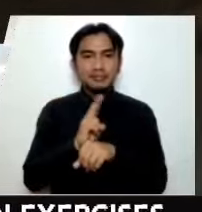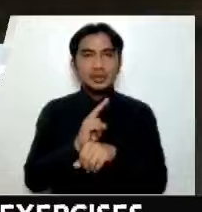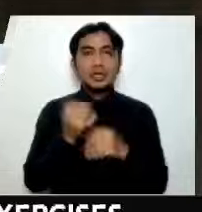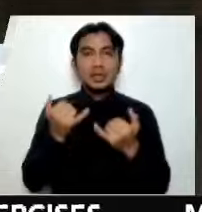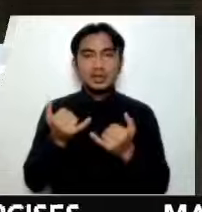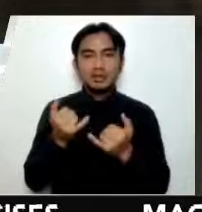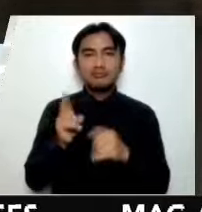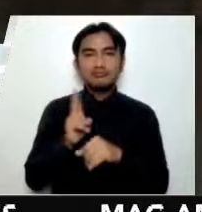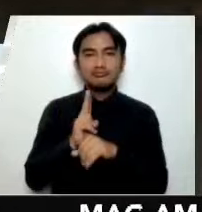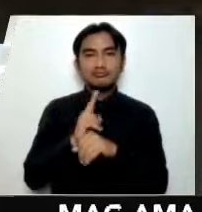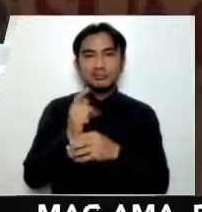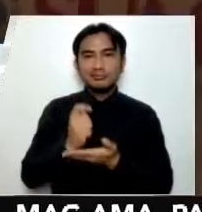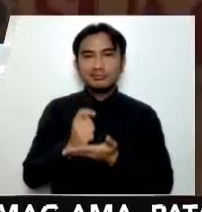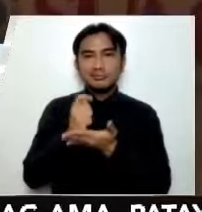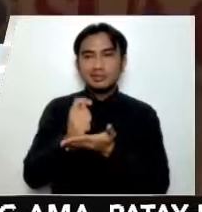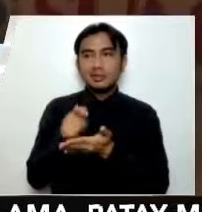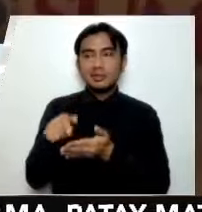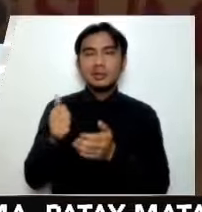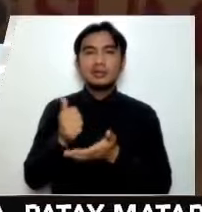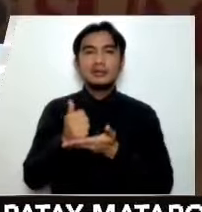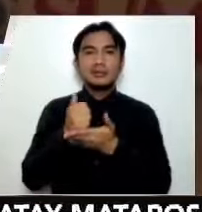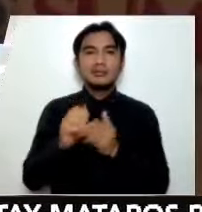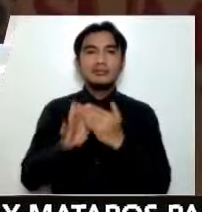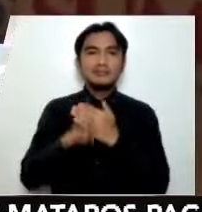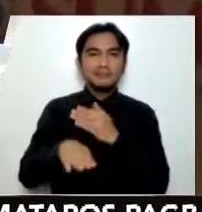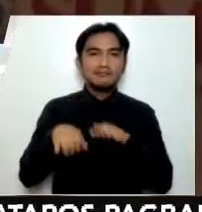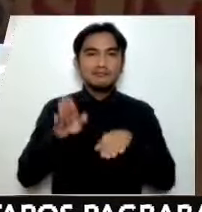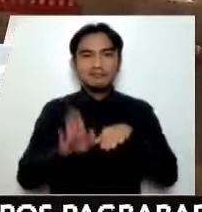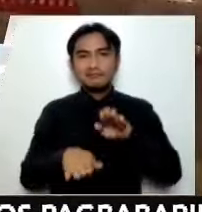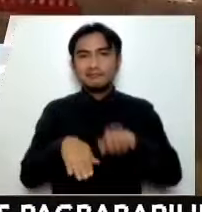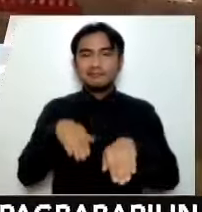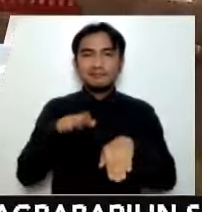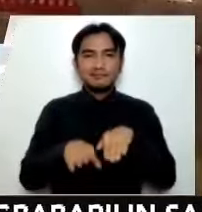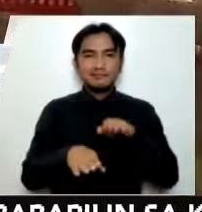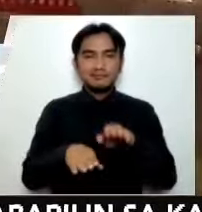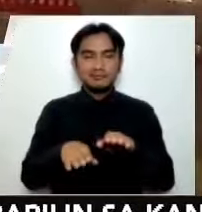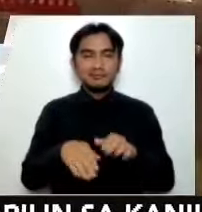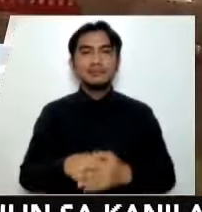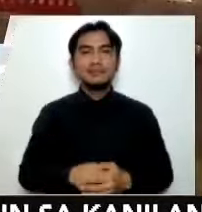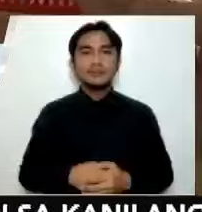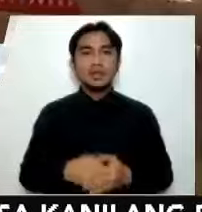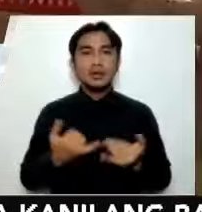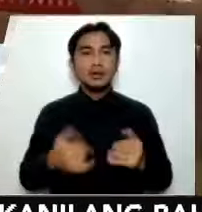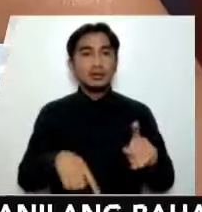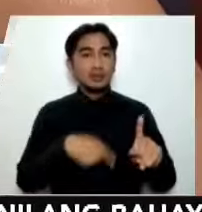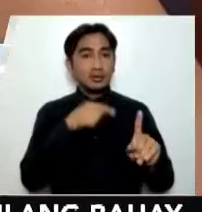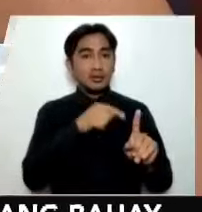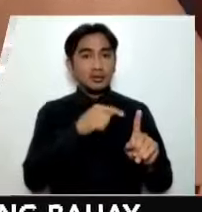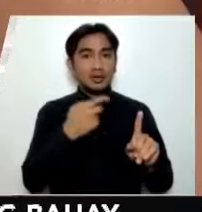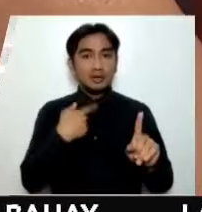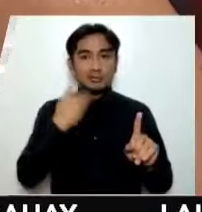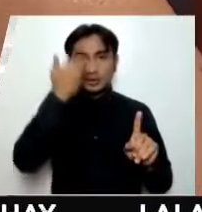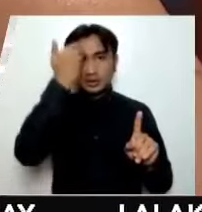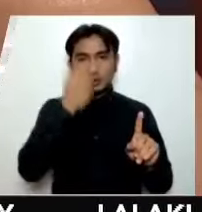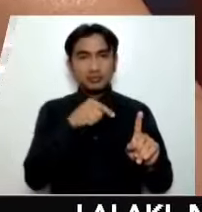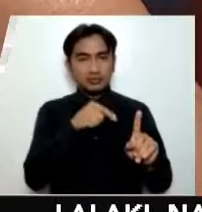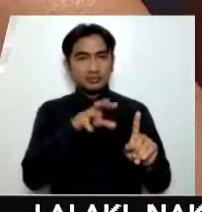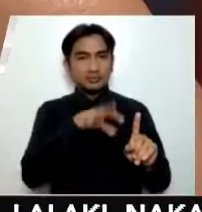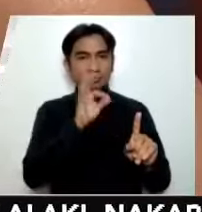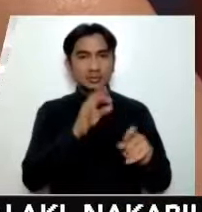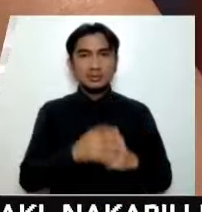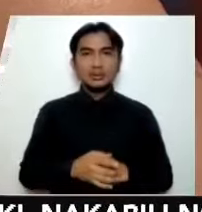maibalik yung lakad niya stroke Survivor naman ang 60 years old na si mercedita Mendoza sa bahay